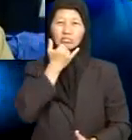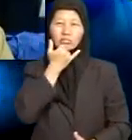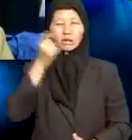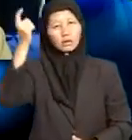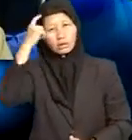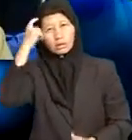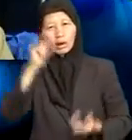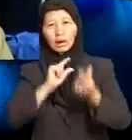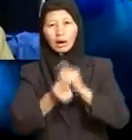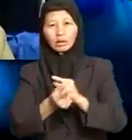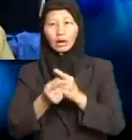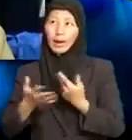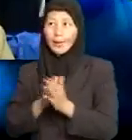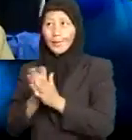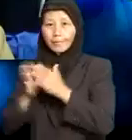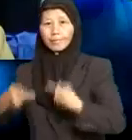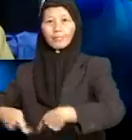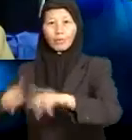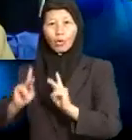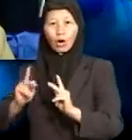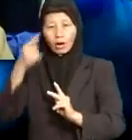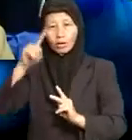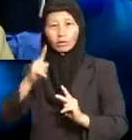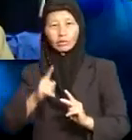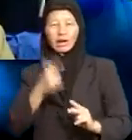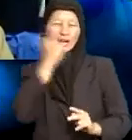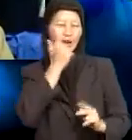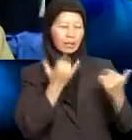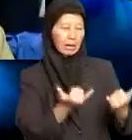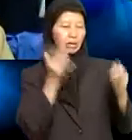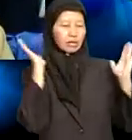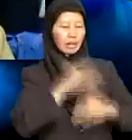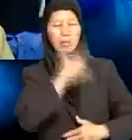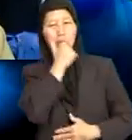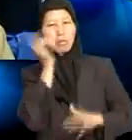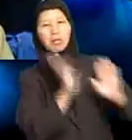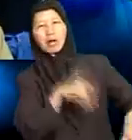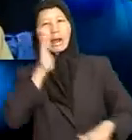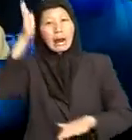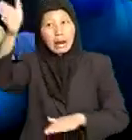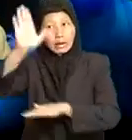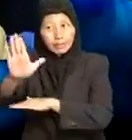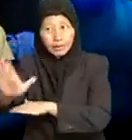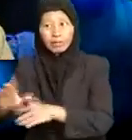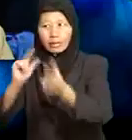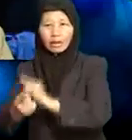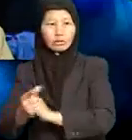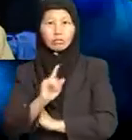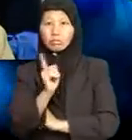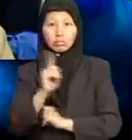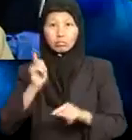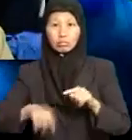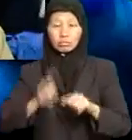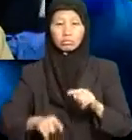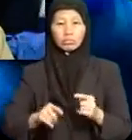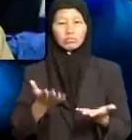ini sebagai suatu peluang untuk mereka meninggalkan ibadat solat itu. Kadang-kadang kita lihat ada sebahagian